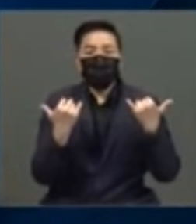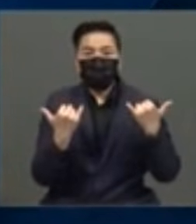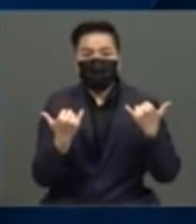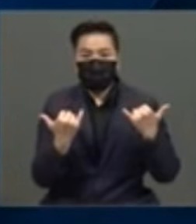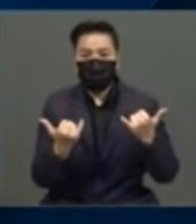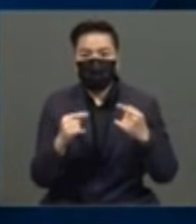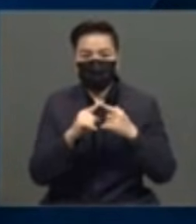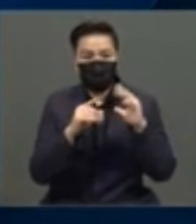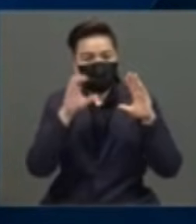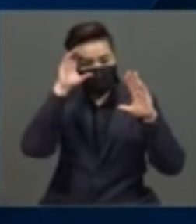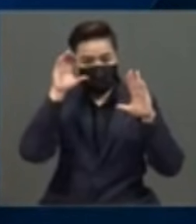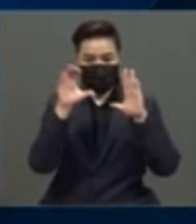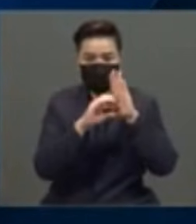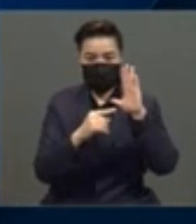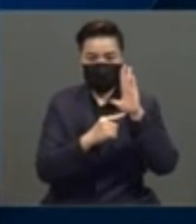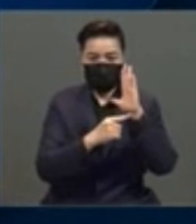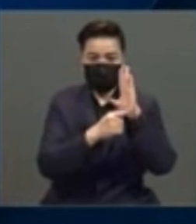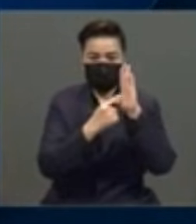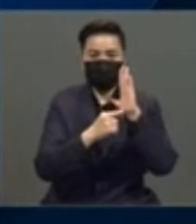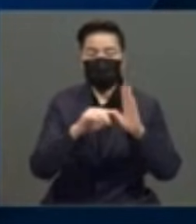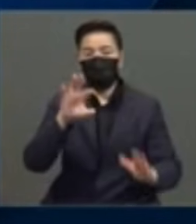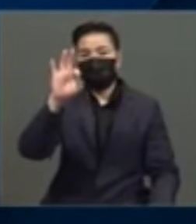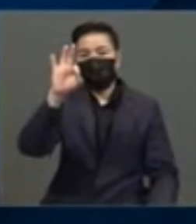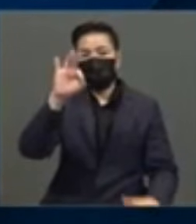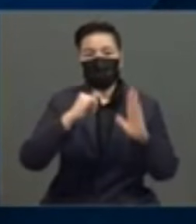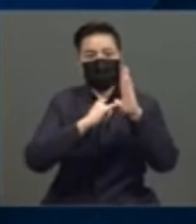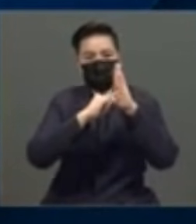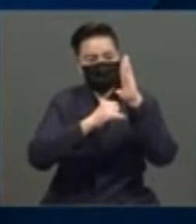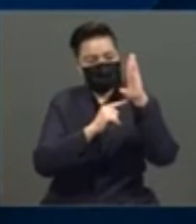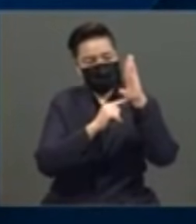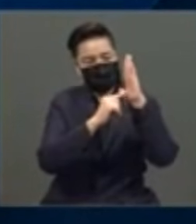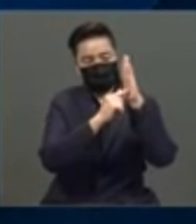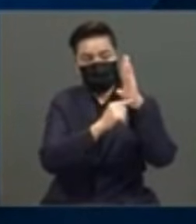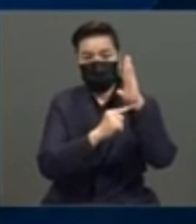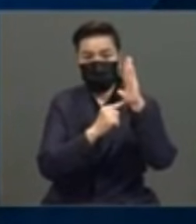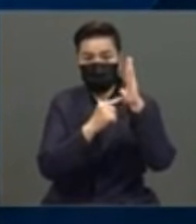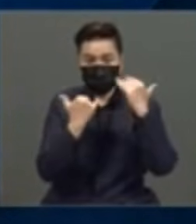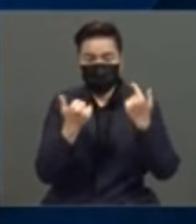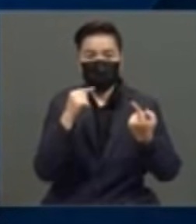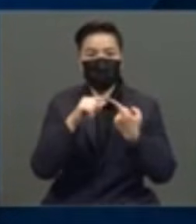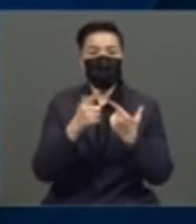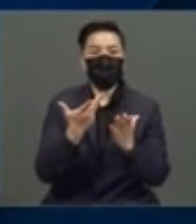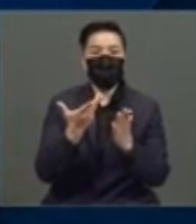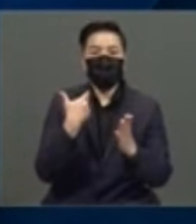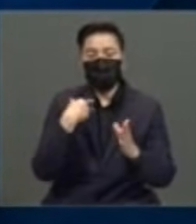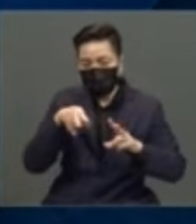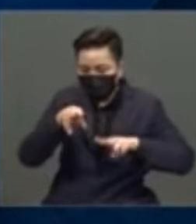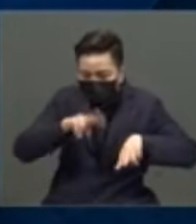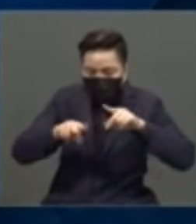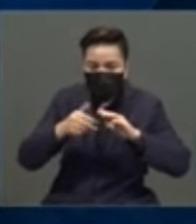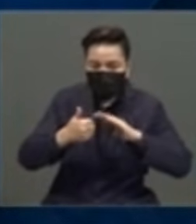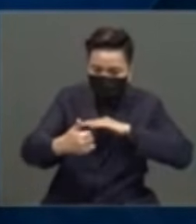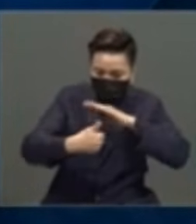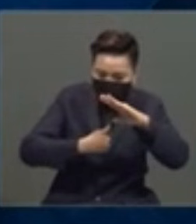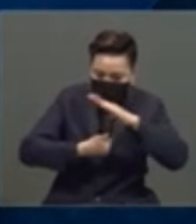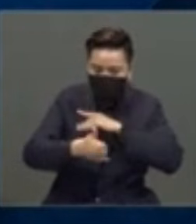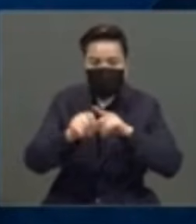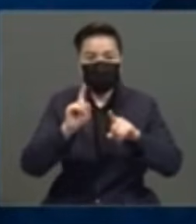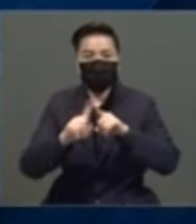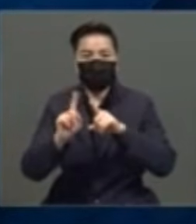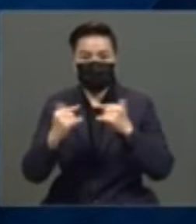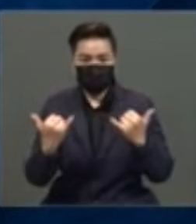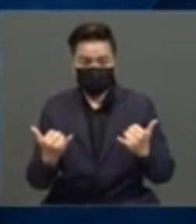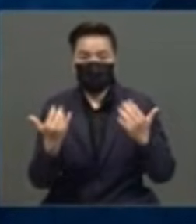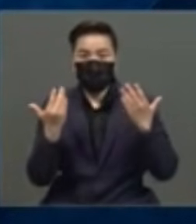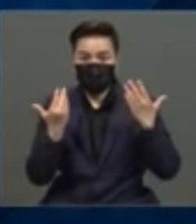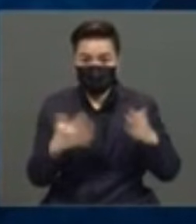ในภาพนี้ก็คือ9จังหวัดนี้จะมีชายขอบทั้งหมดนะครับที่จะมีด่านตรวจทั้งเข้าและออก